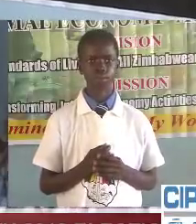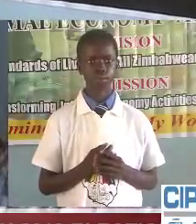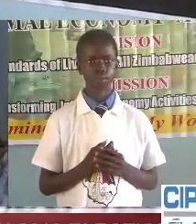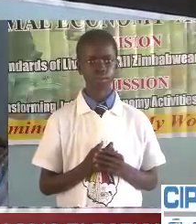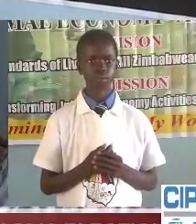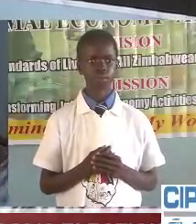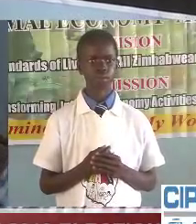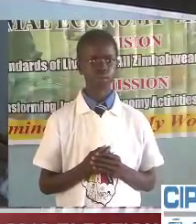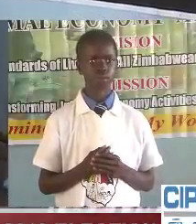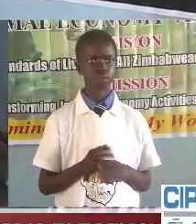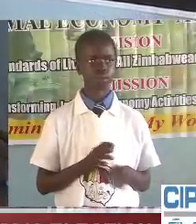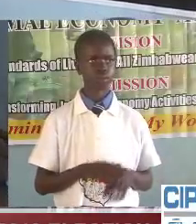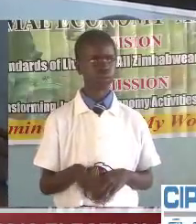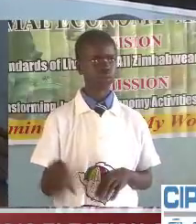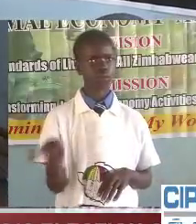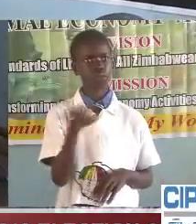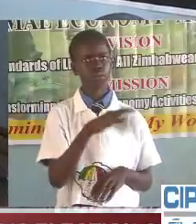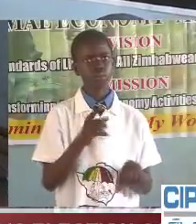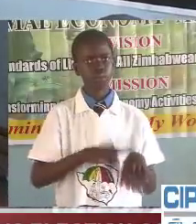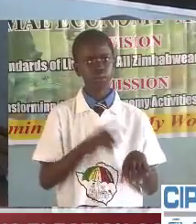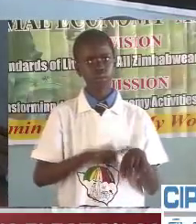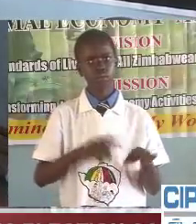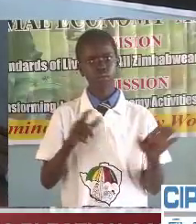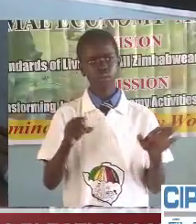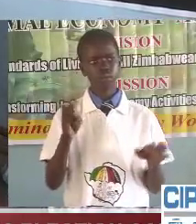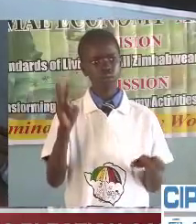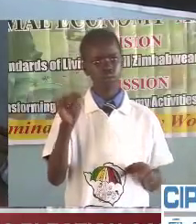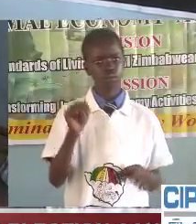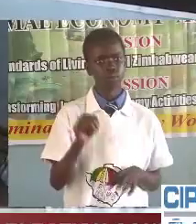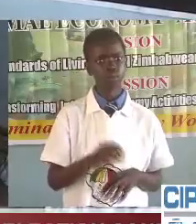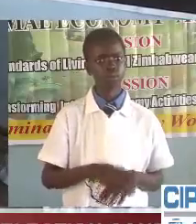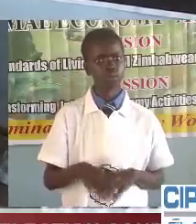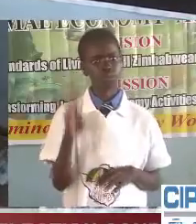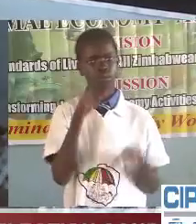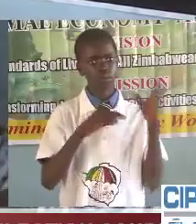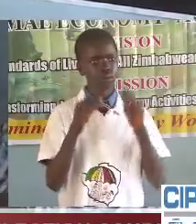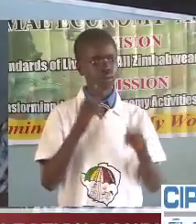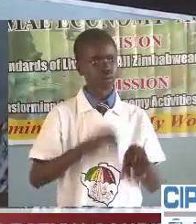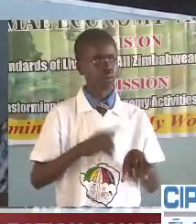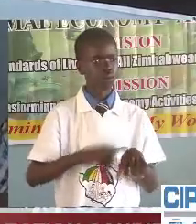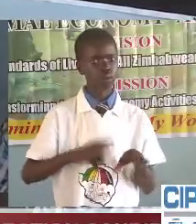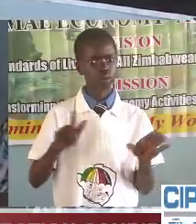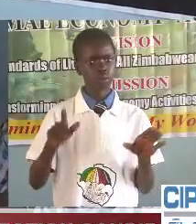Ndoda kungokuzivisa kuti mine 7 minutes dzekutaura. 7 minutes.